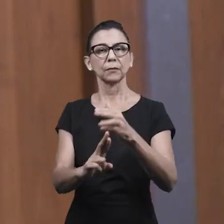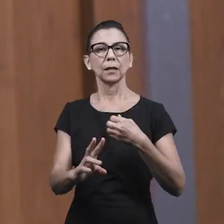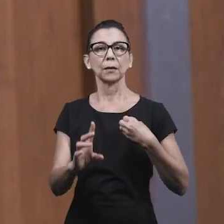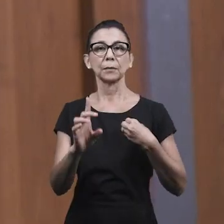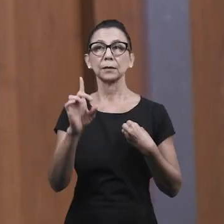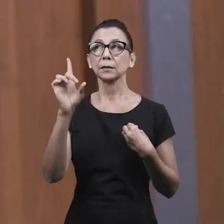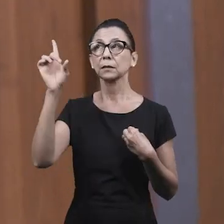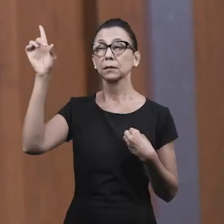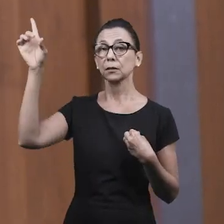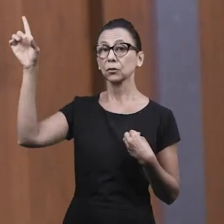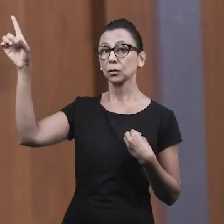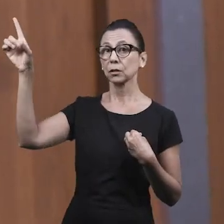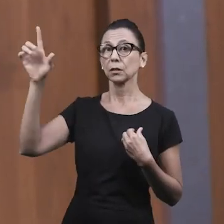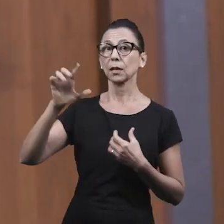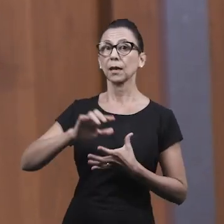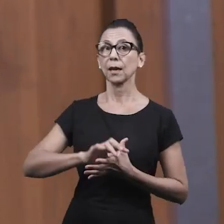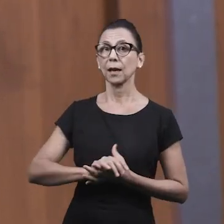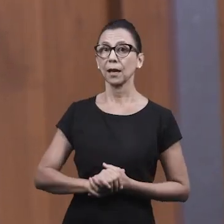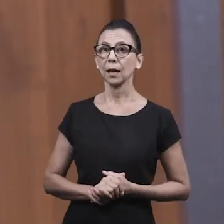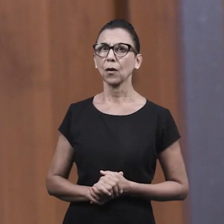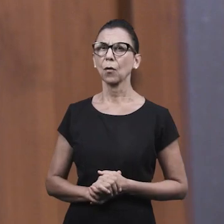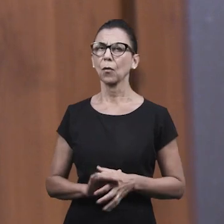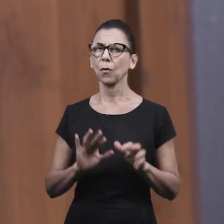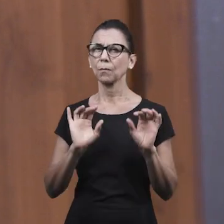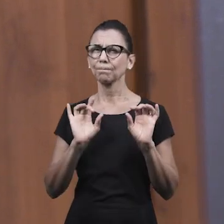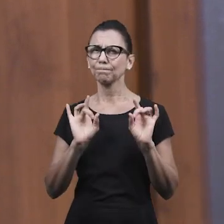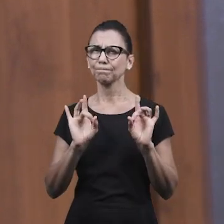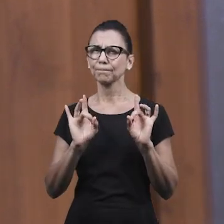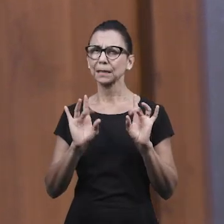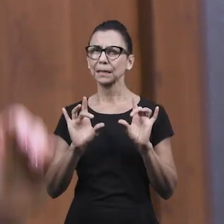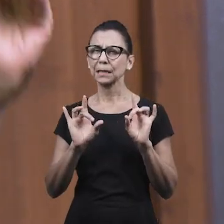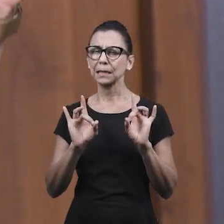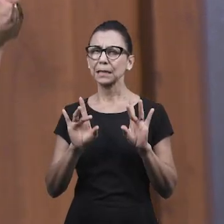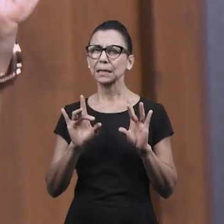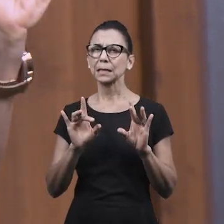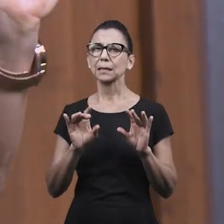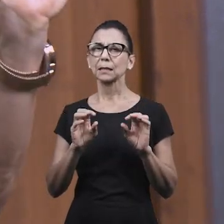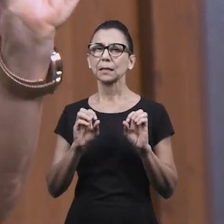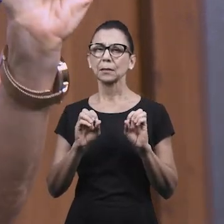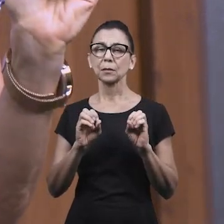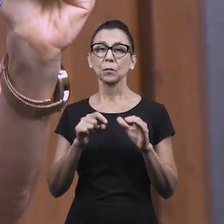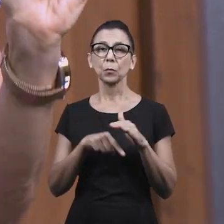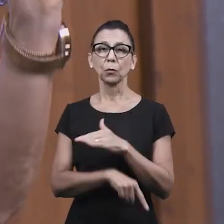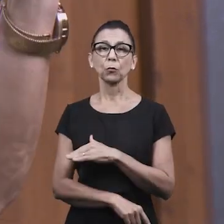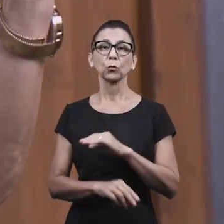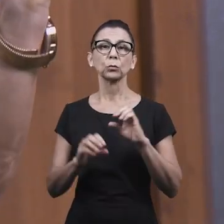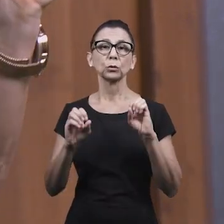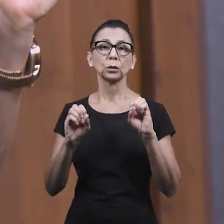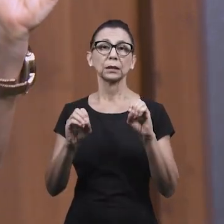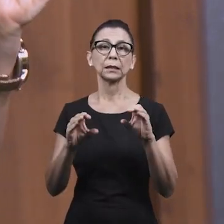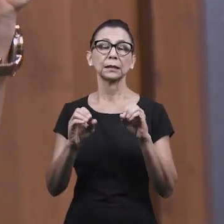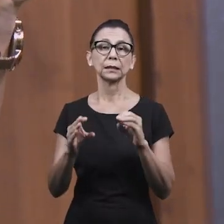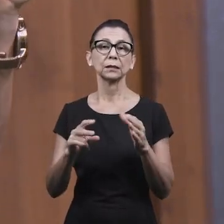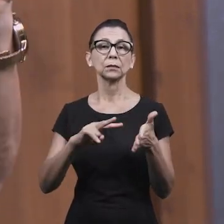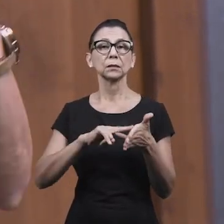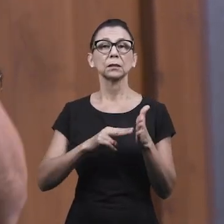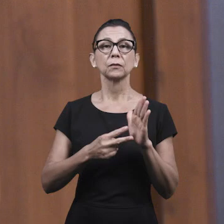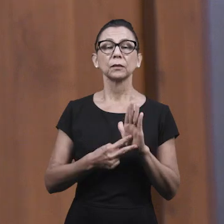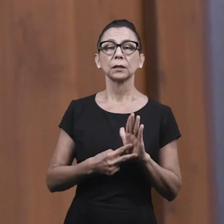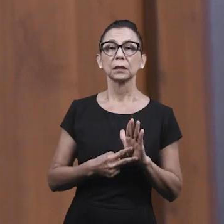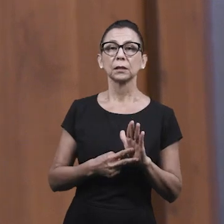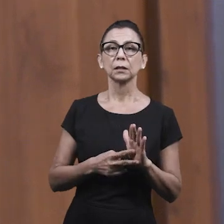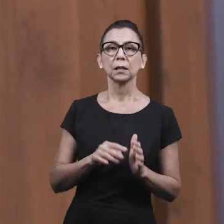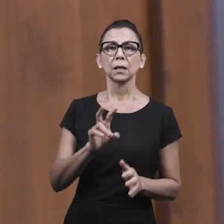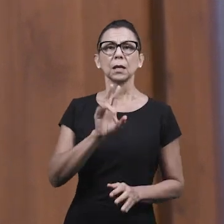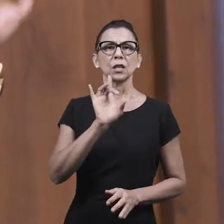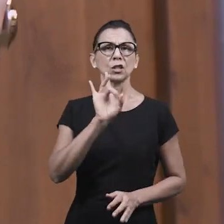Dieu. Ici, il y a un enseignement précieux pour nous. Seulement Jésus peut nous donner